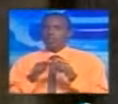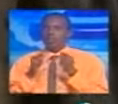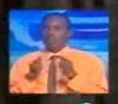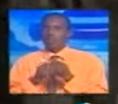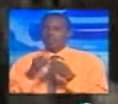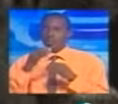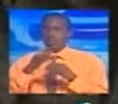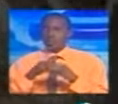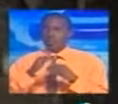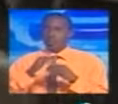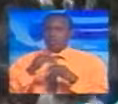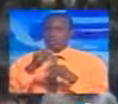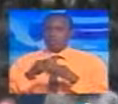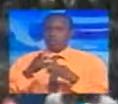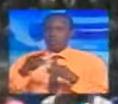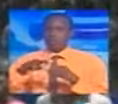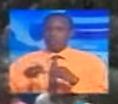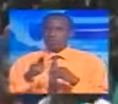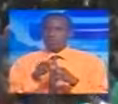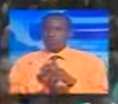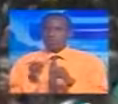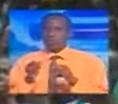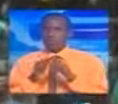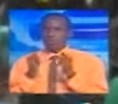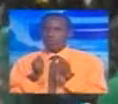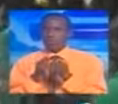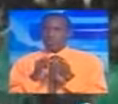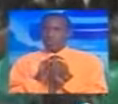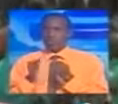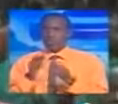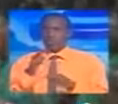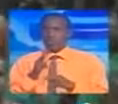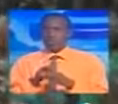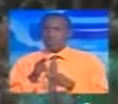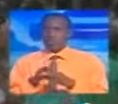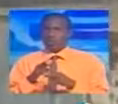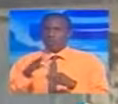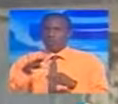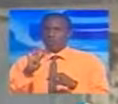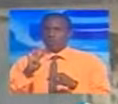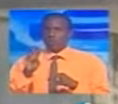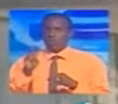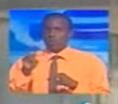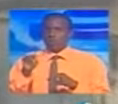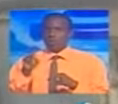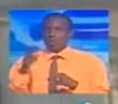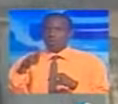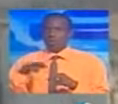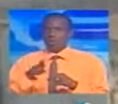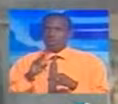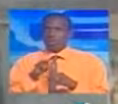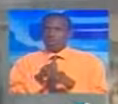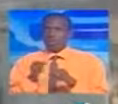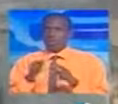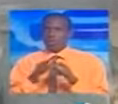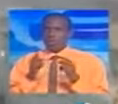unes aux autres. La population s'est installée donc dans un quartier appelé 4 mètres sans normes de construction et de sécurité.